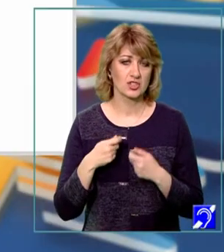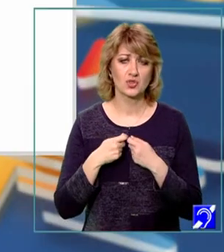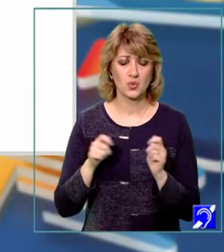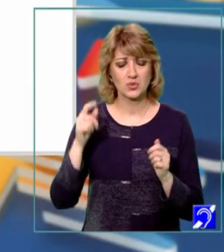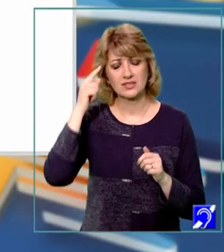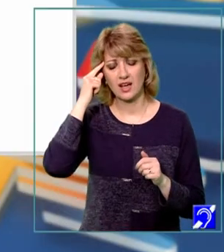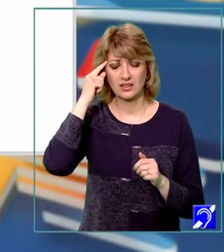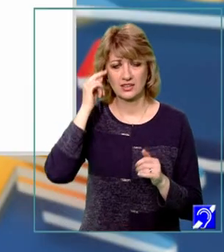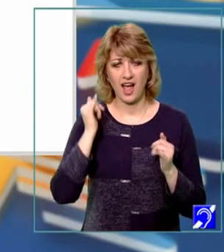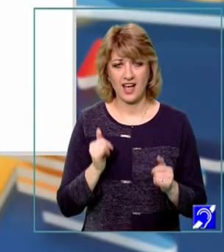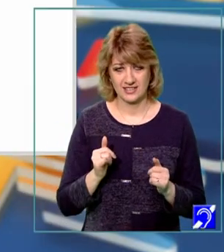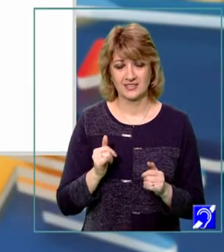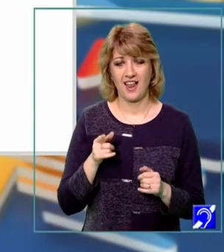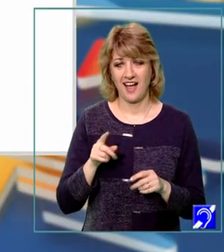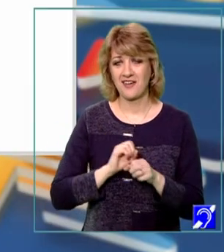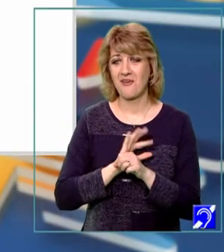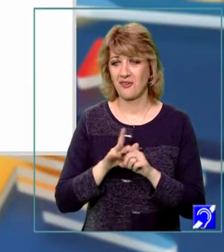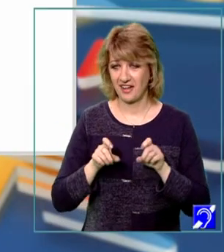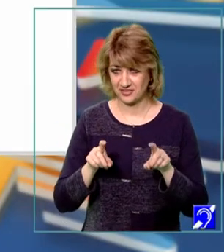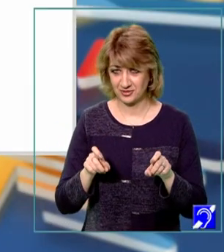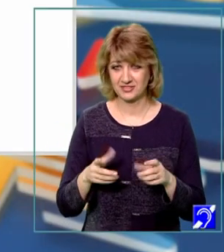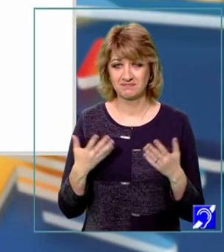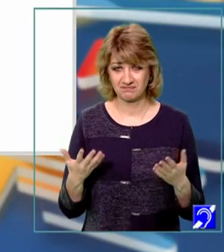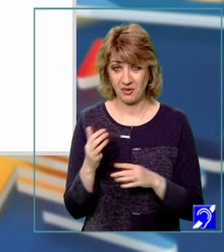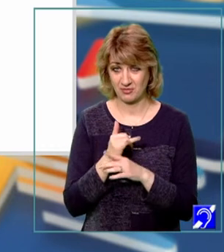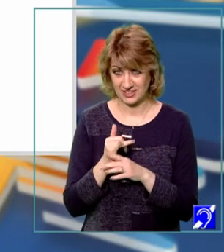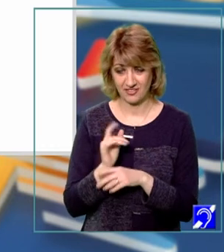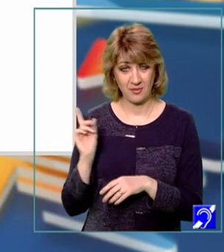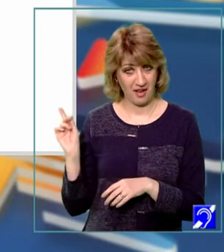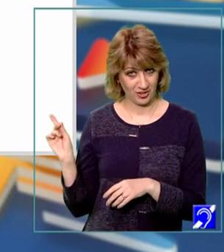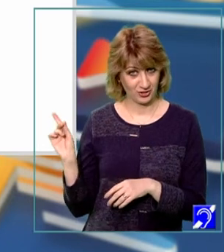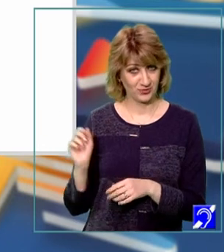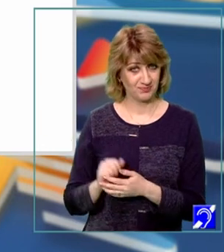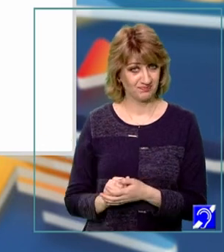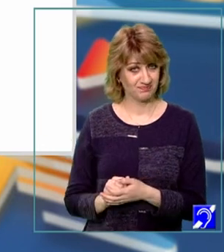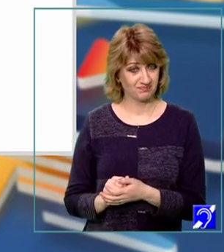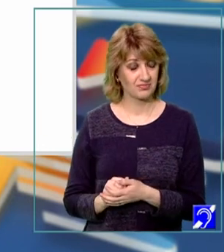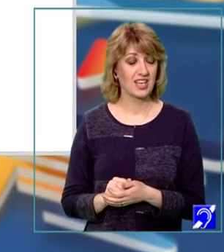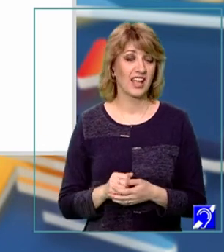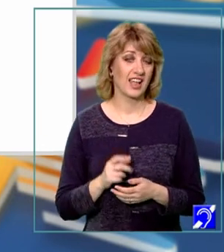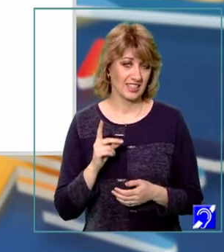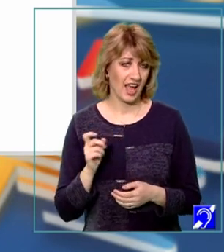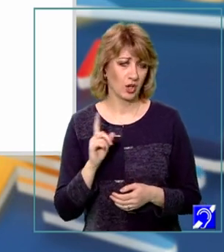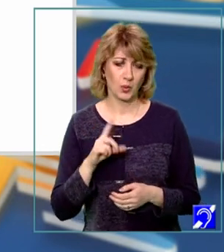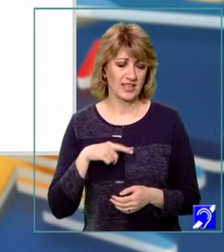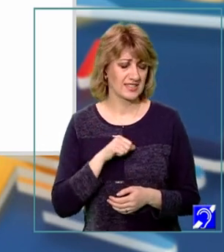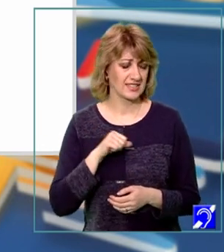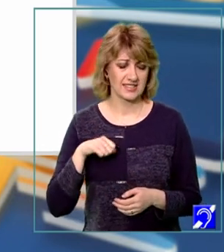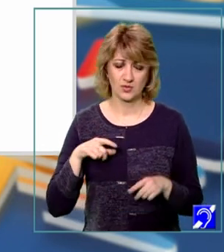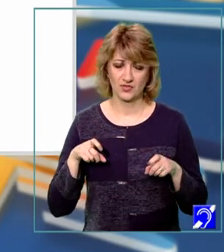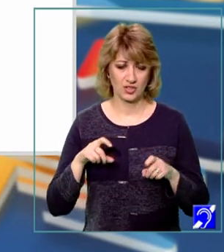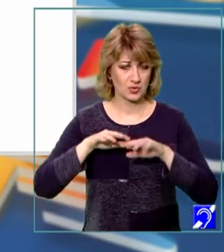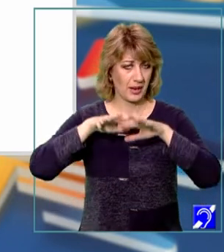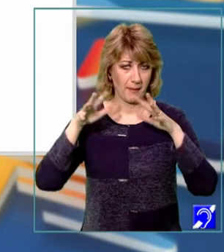s-ar gândi astăzi la SARS-CoV-2, pe care, iată, îl observăm aici, dar, desigur, nu este singurul virus de pe